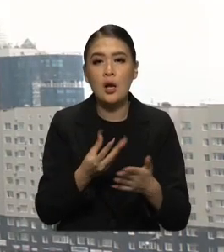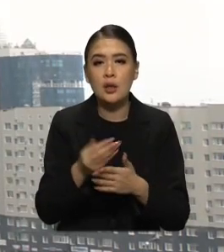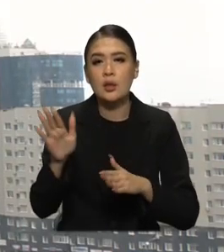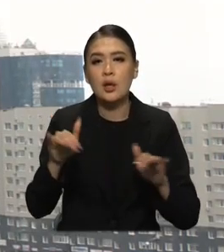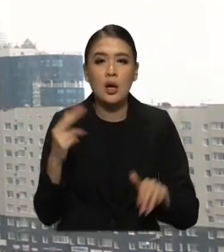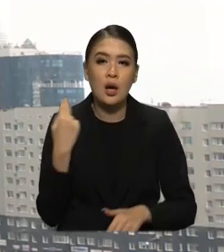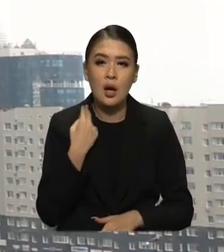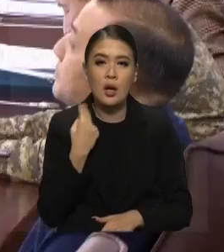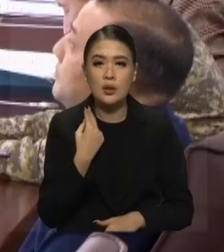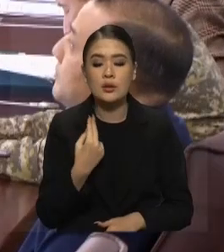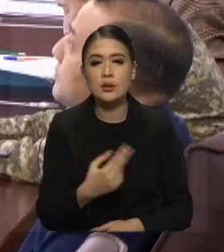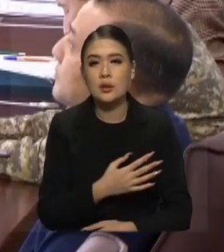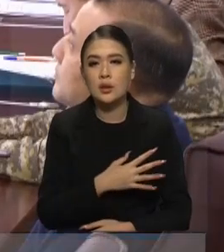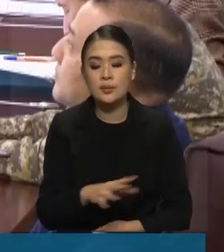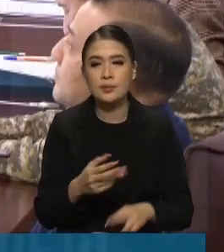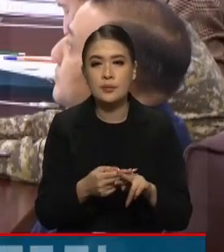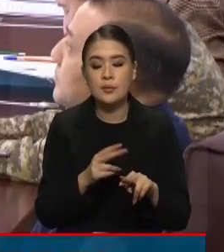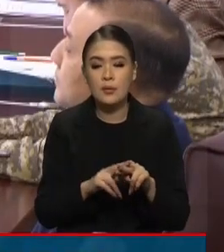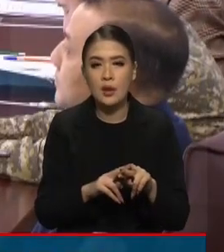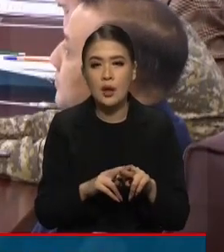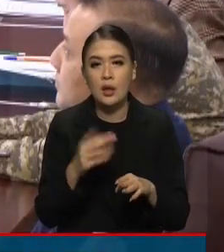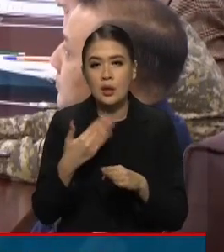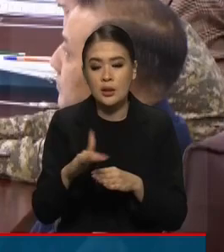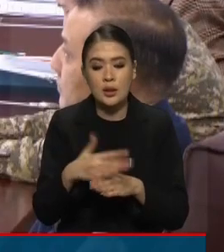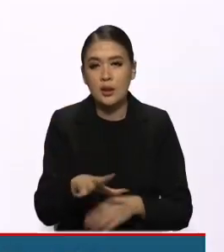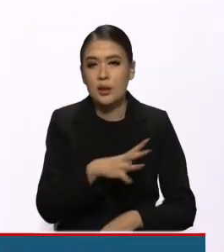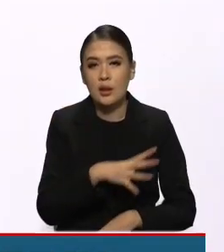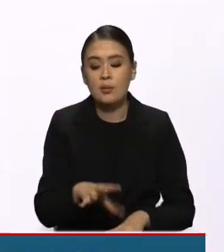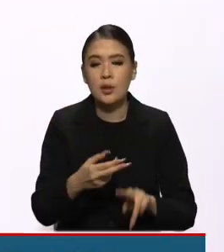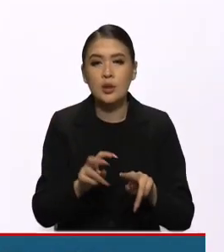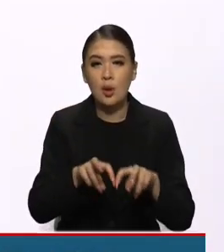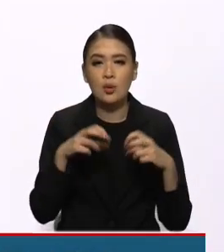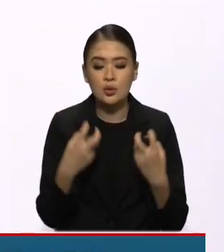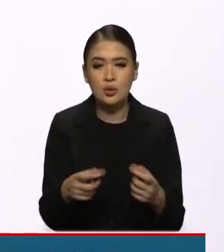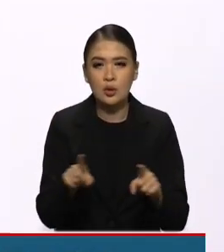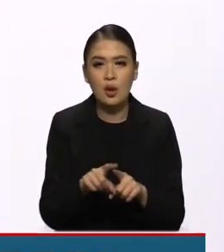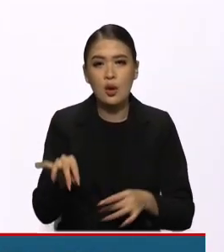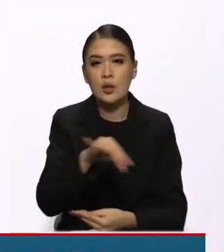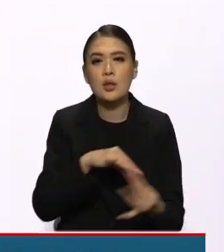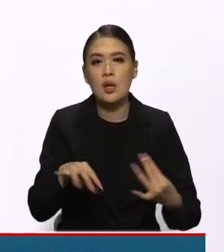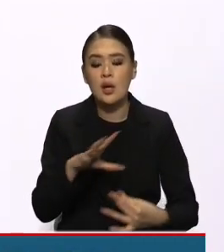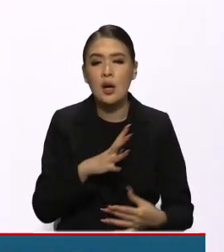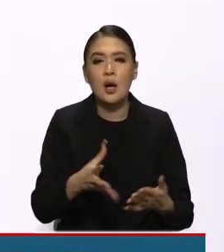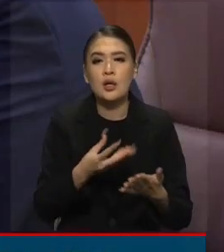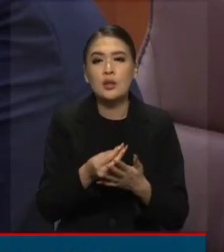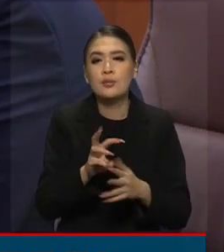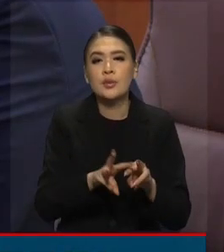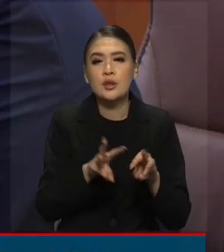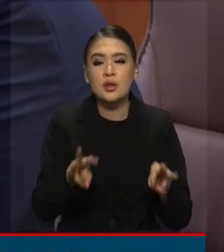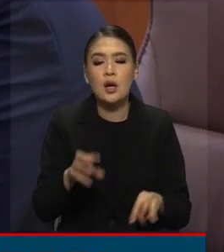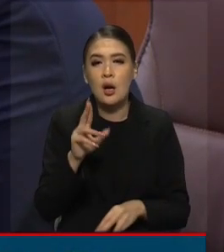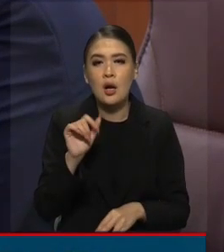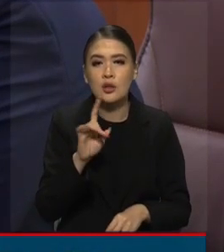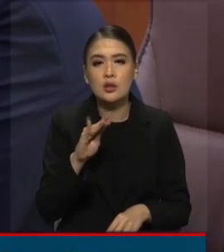алдындағы қарызын өтемеген. Жеке тұлғалардың банкроттығы бүгін үкімет отырысында да талқыланды. Қаржы министрі Ерұлан Шамаубаев жекелеген